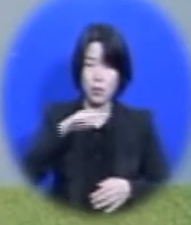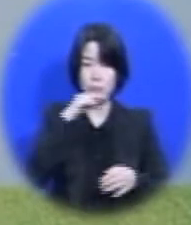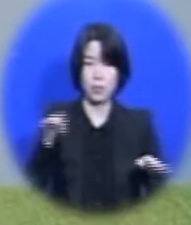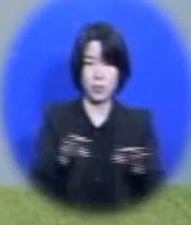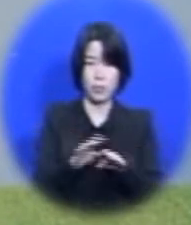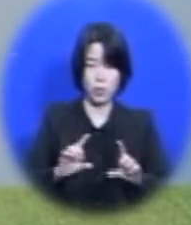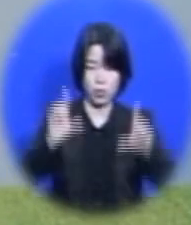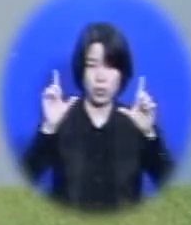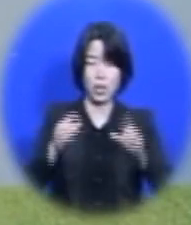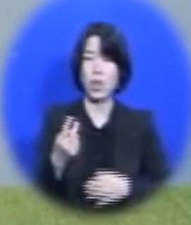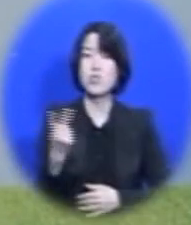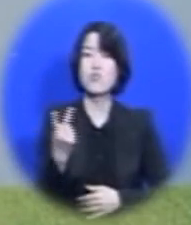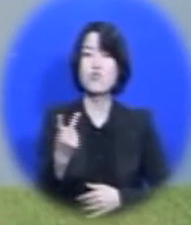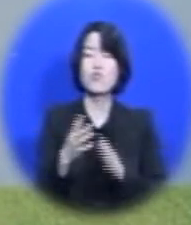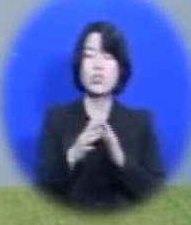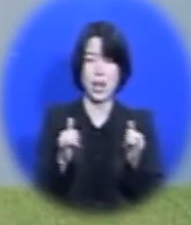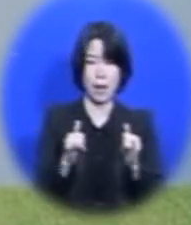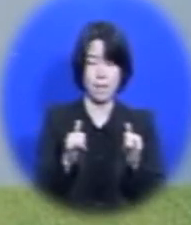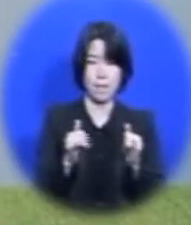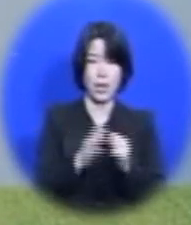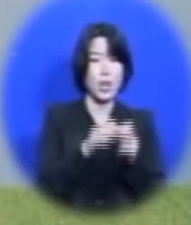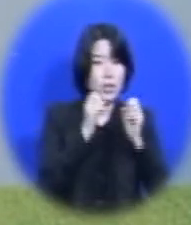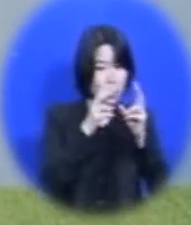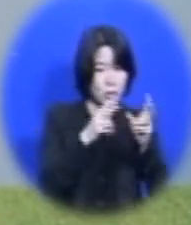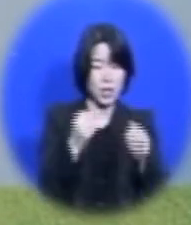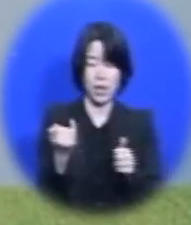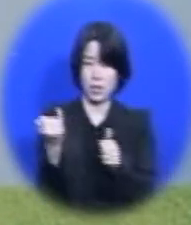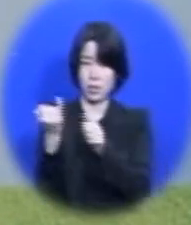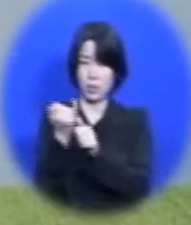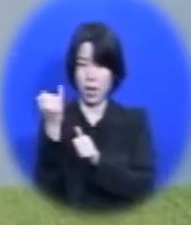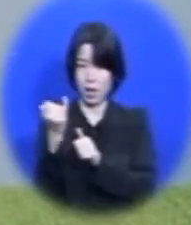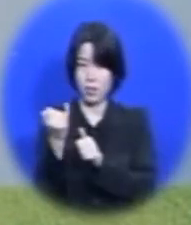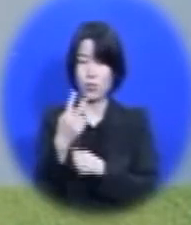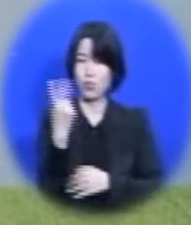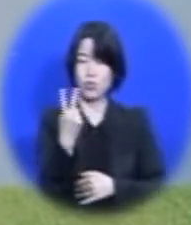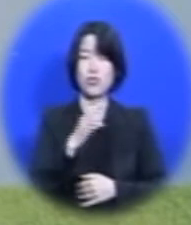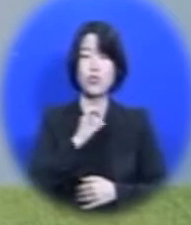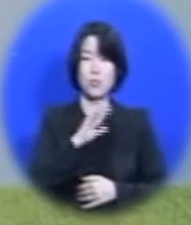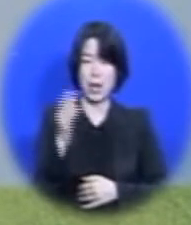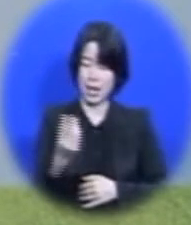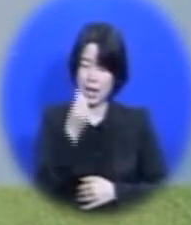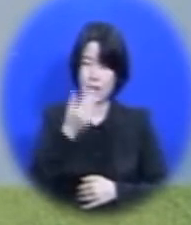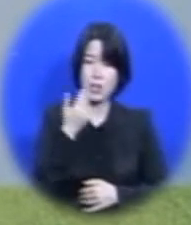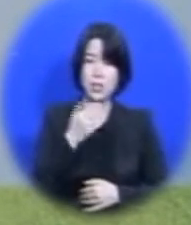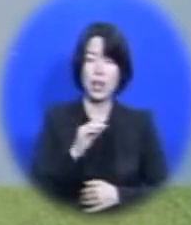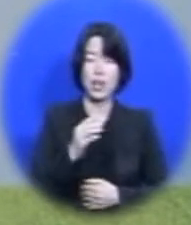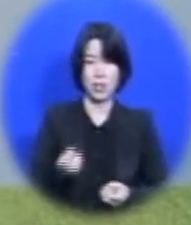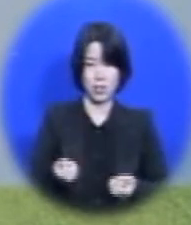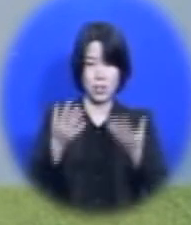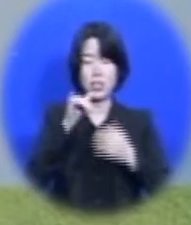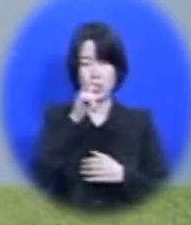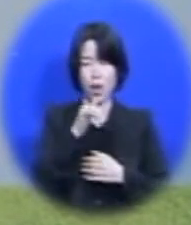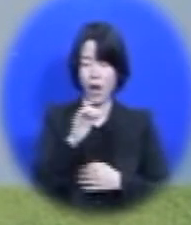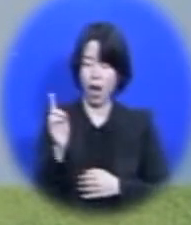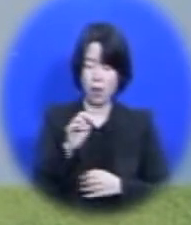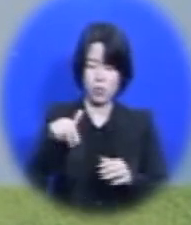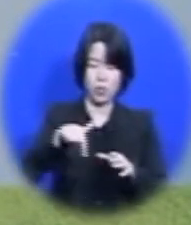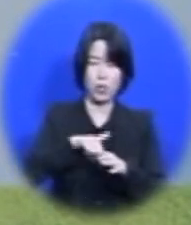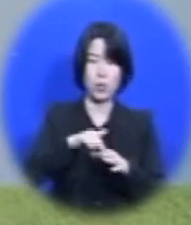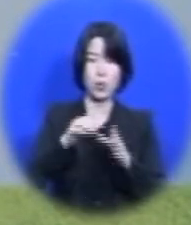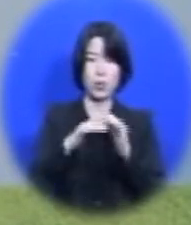두 사람만, 아도니람 저드슨 선교사와 앤 사모님 둘만의 성찬식을 했습니다. 아무런 기독교인이 없었기